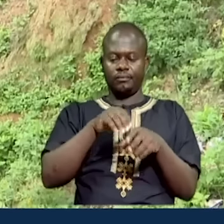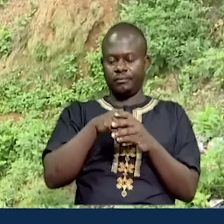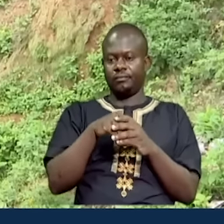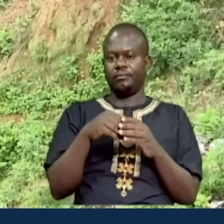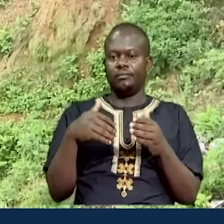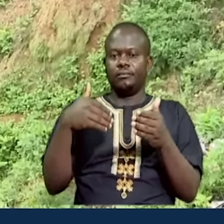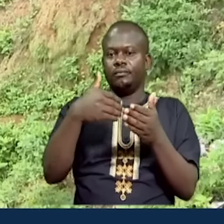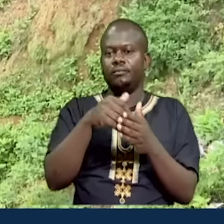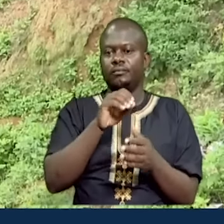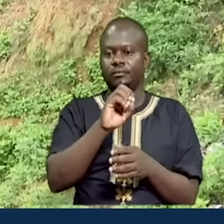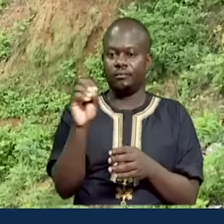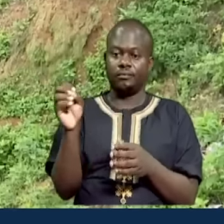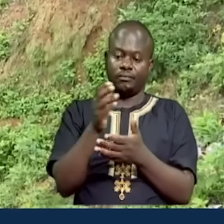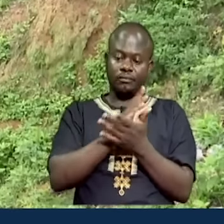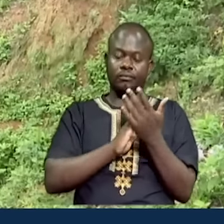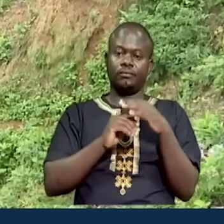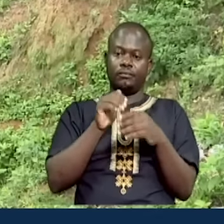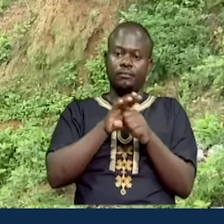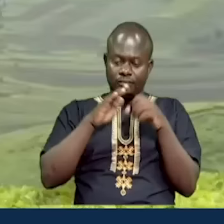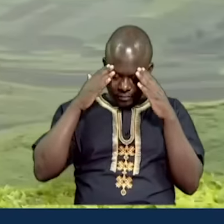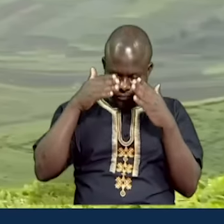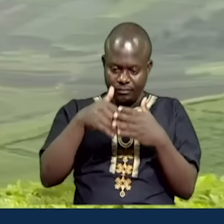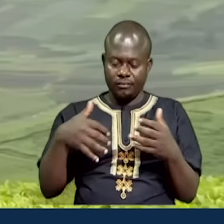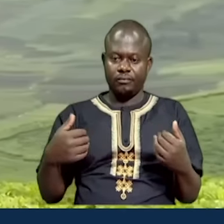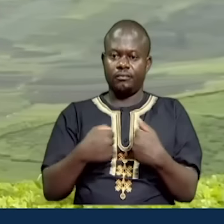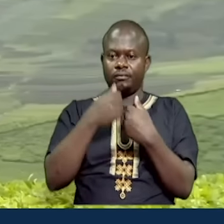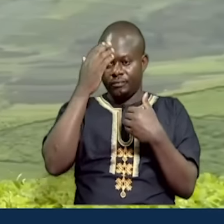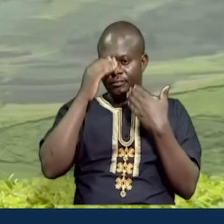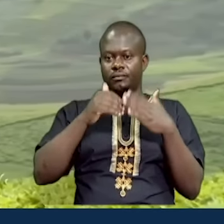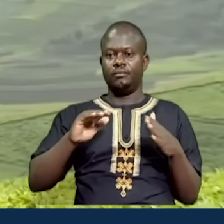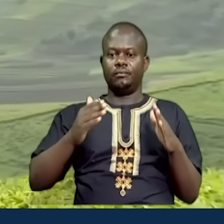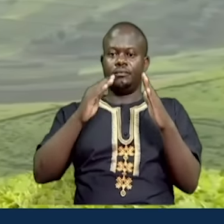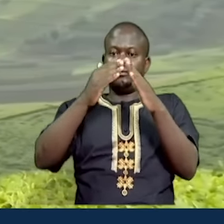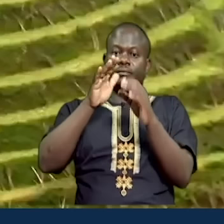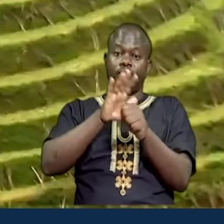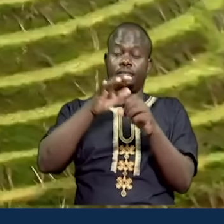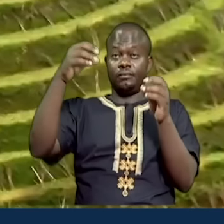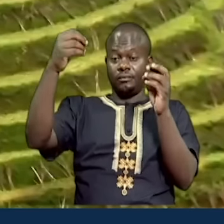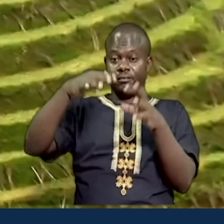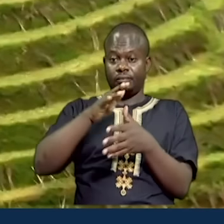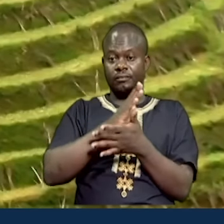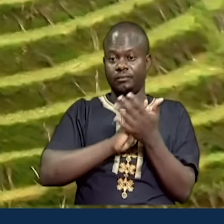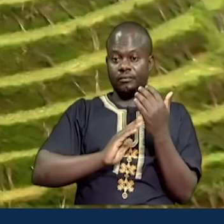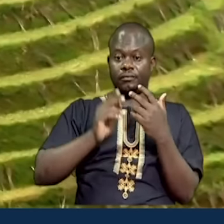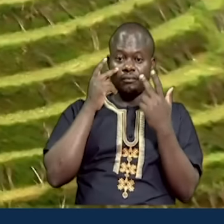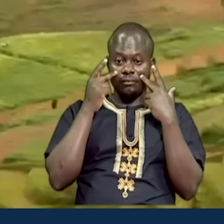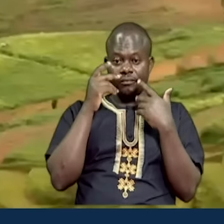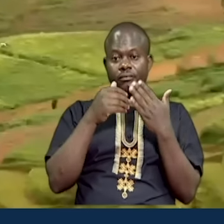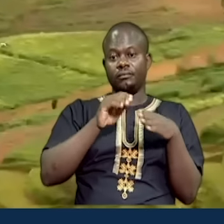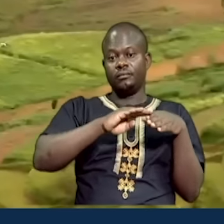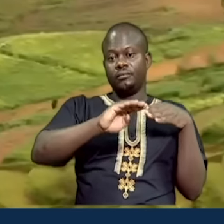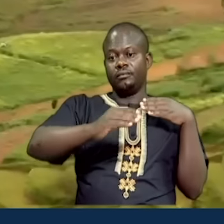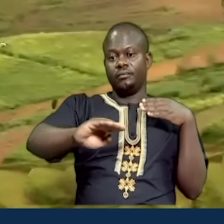ashyira uburengerazuba, ni hamwe mu hakunze kwibasirwa n'ibiza bitewe n'imisozi miremire ihagaragara. Hari aho usanga iyi misozi iciyeho